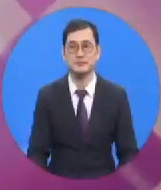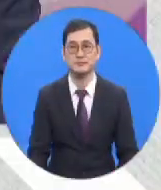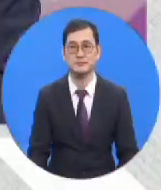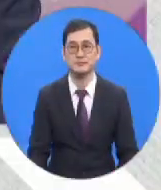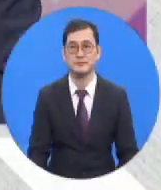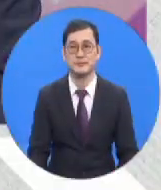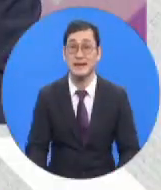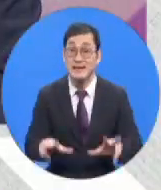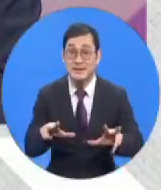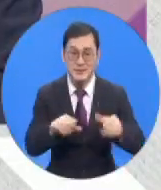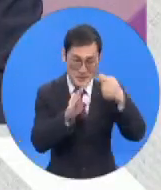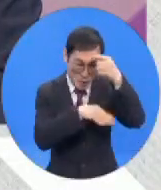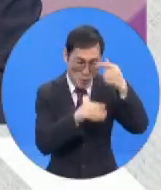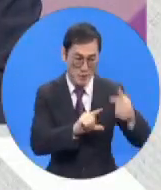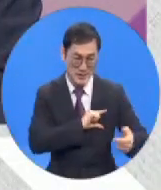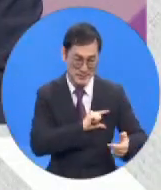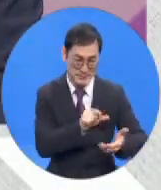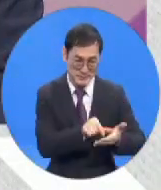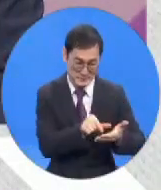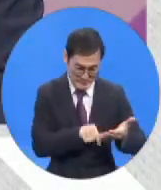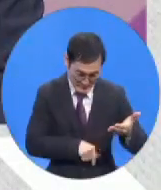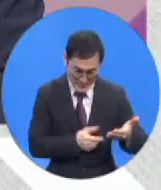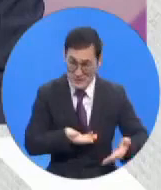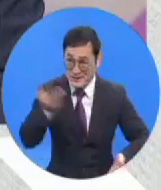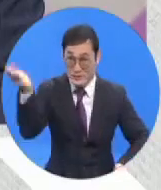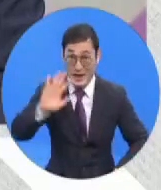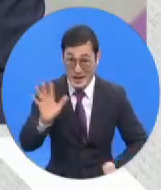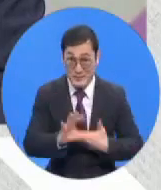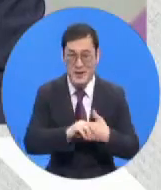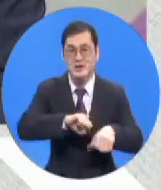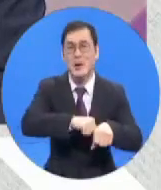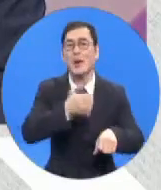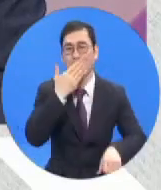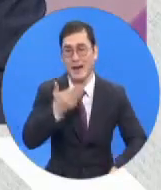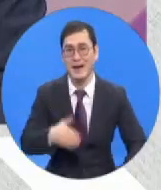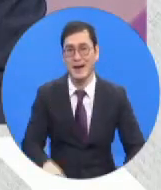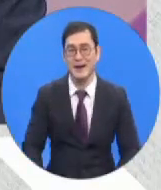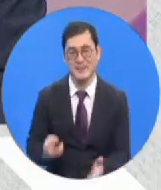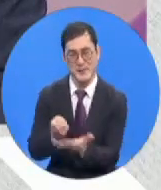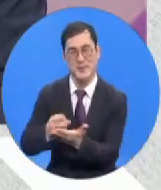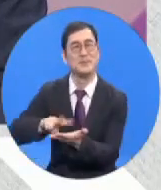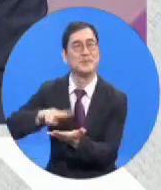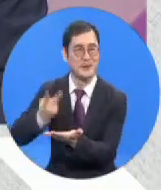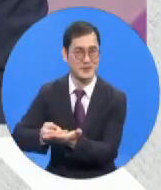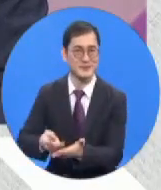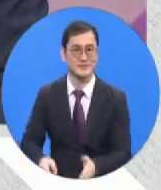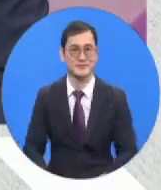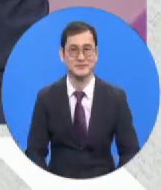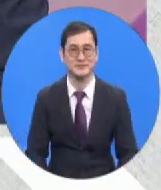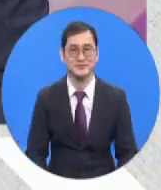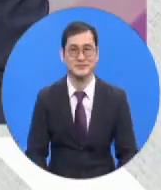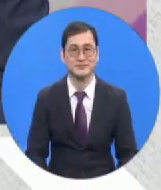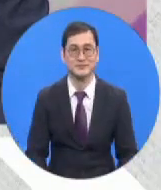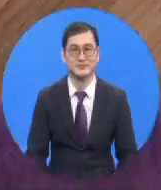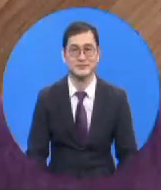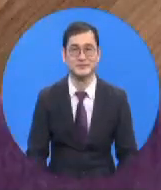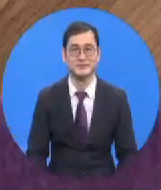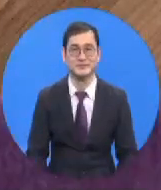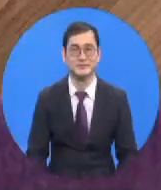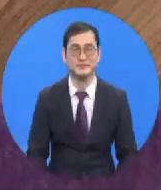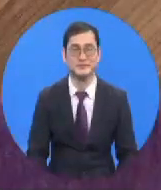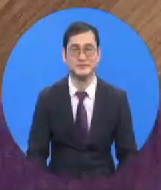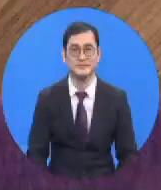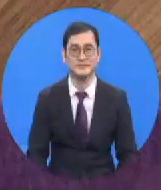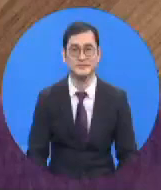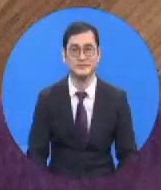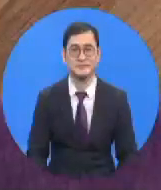명단을 제출하지 않으면 처벌 받는 건가요, 그럼? 받을 수 있습니다. 그래서 이제 지금 뭐 BTJ 뭐 이런 예. 게 문제가 되지